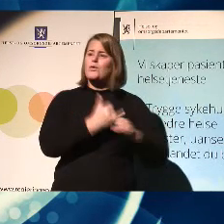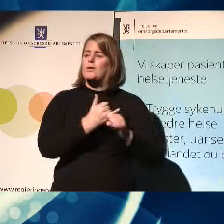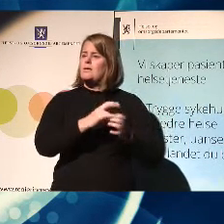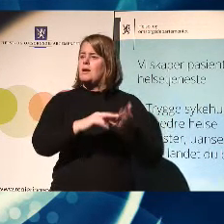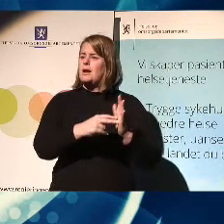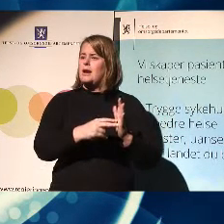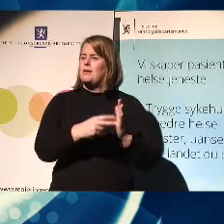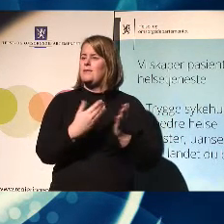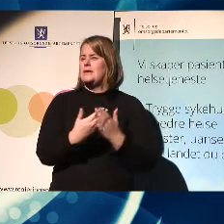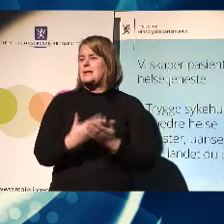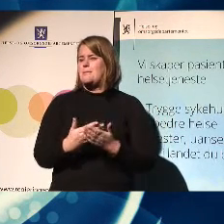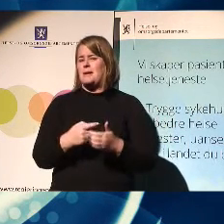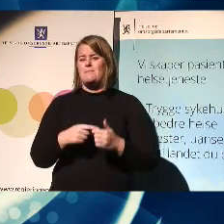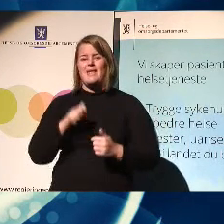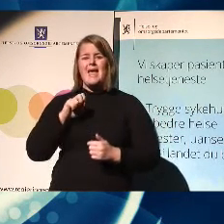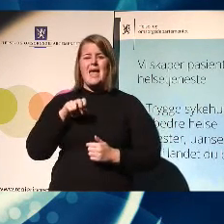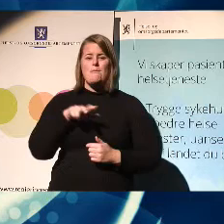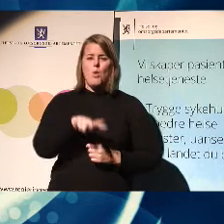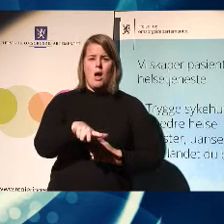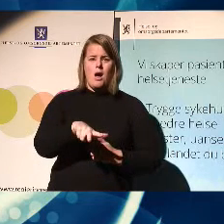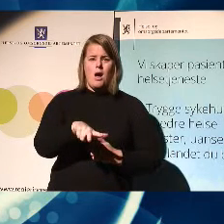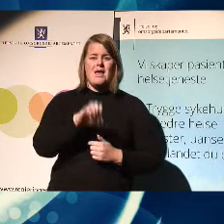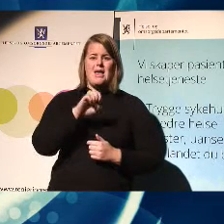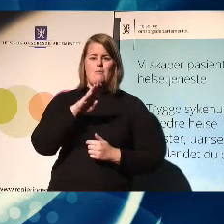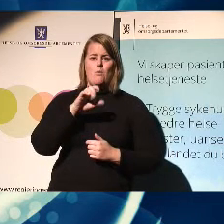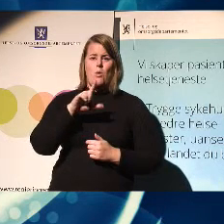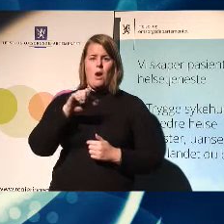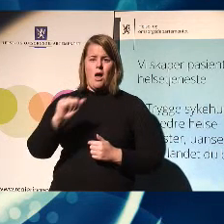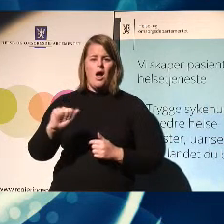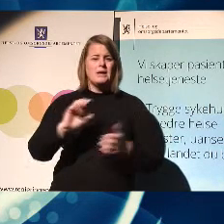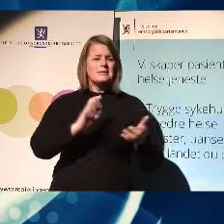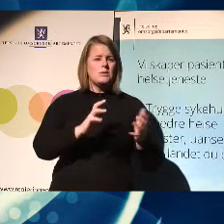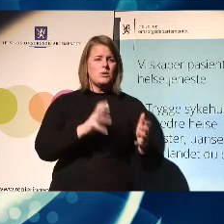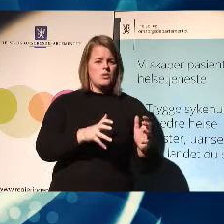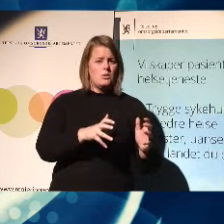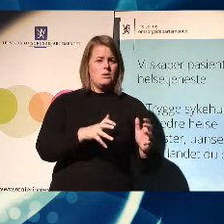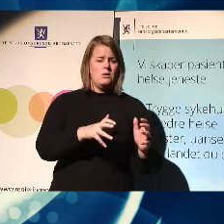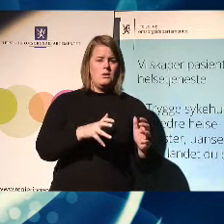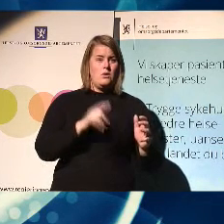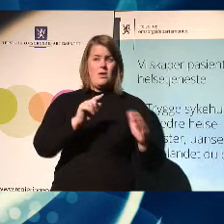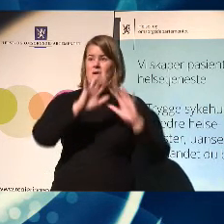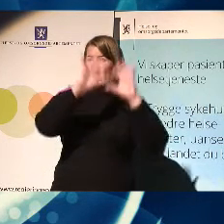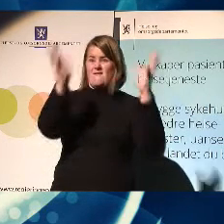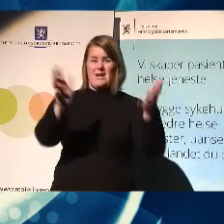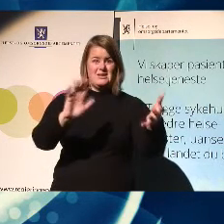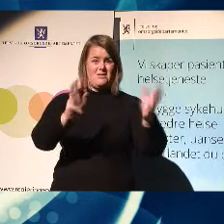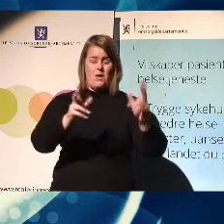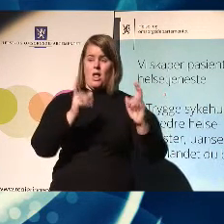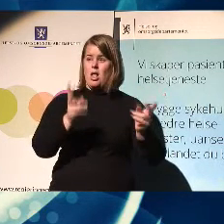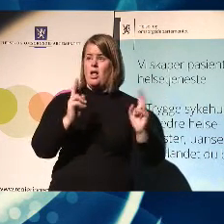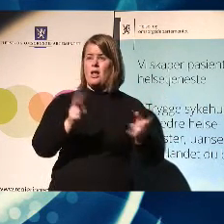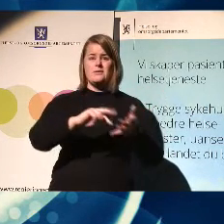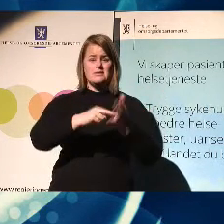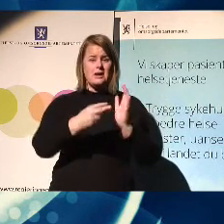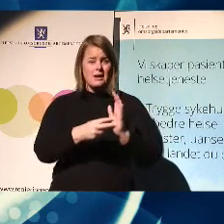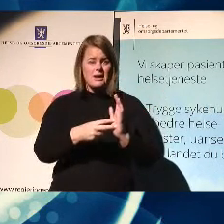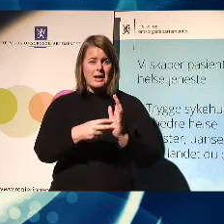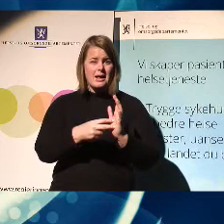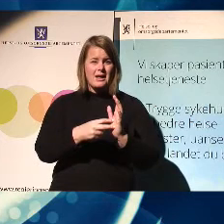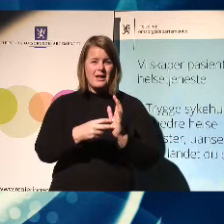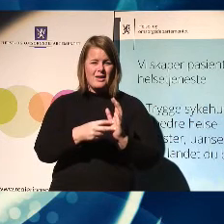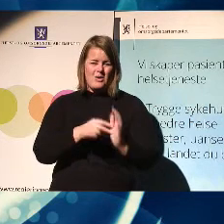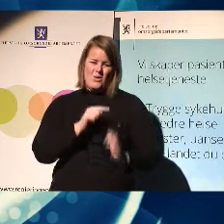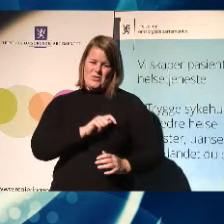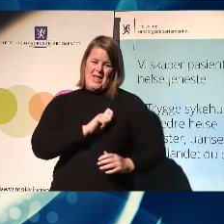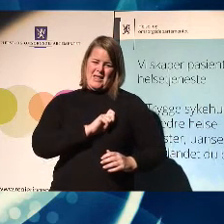for eksempel i Ebola-situasjonen, hvor vi så hvordan faktisk verdenssamfunnet ikke klarte å håndtere en ikke